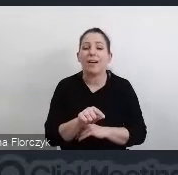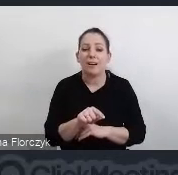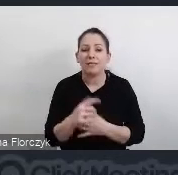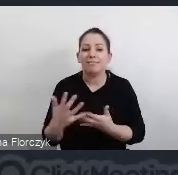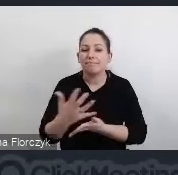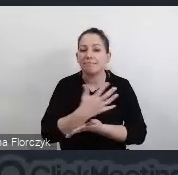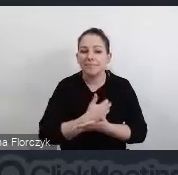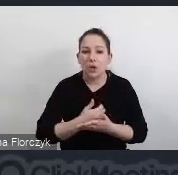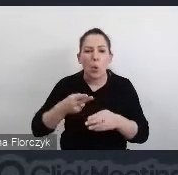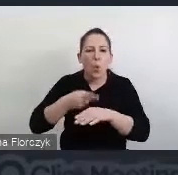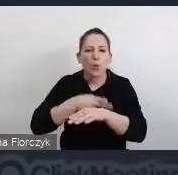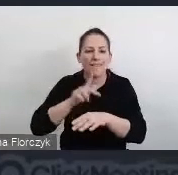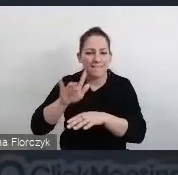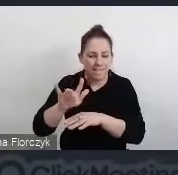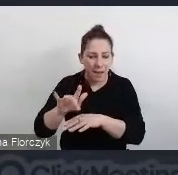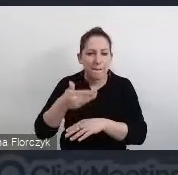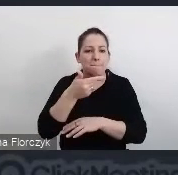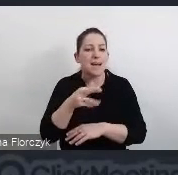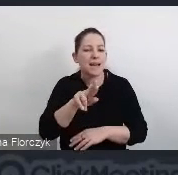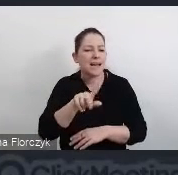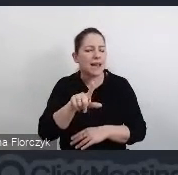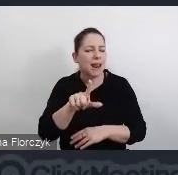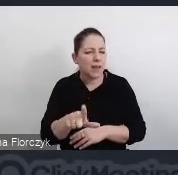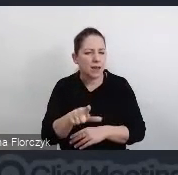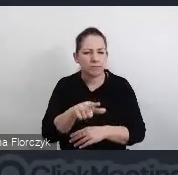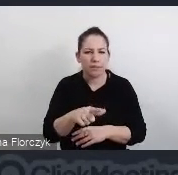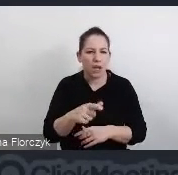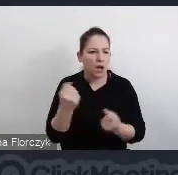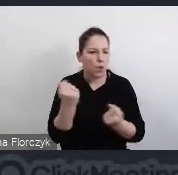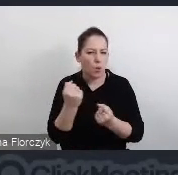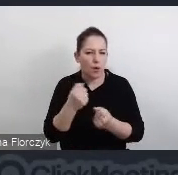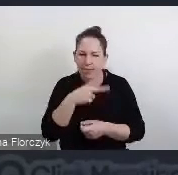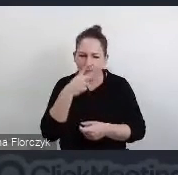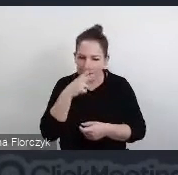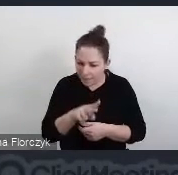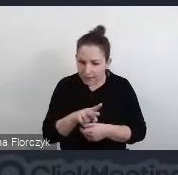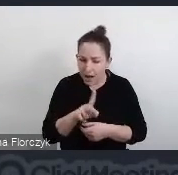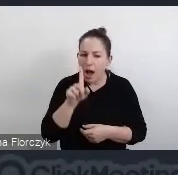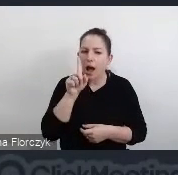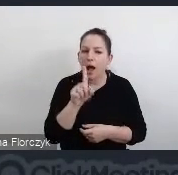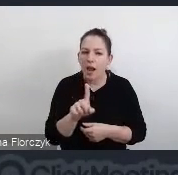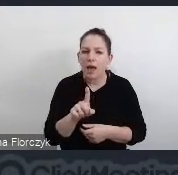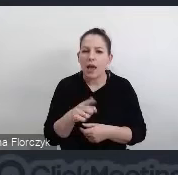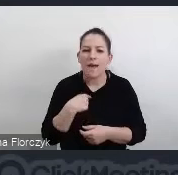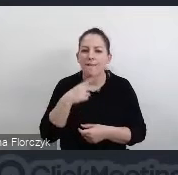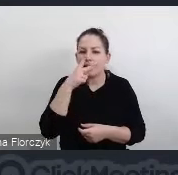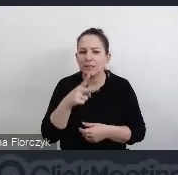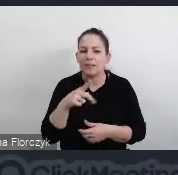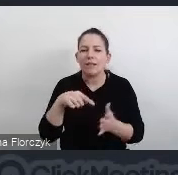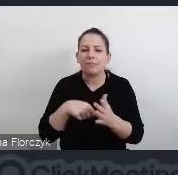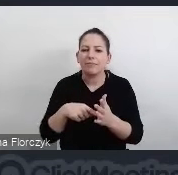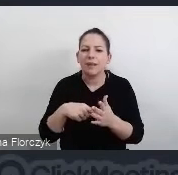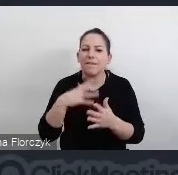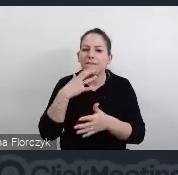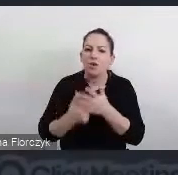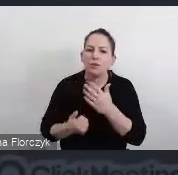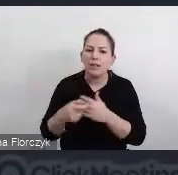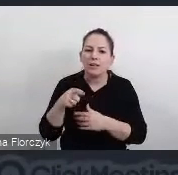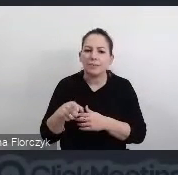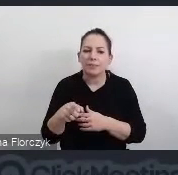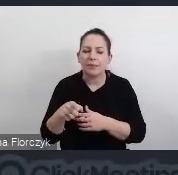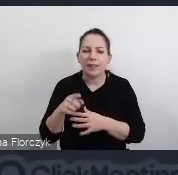zbieramy w samych urzędach. MRL-a może tak mocno to nie dotyka, natomiast widzę właśnie potencjał z wykorzystaniem